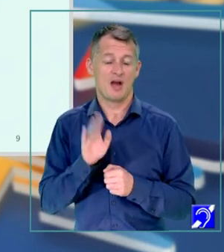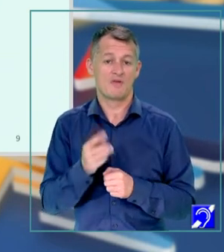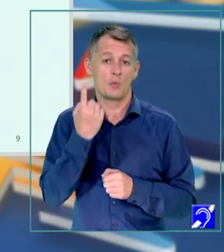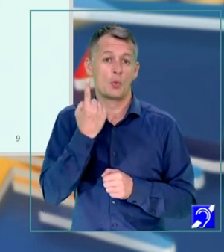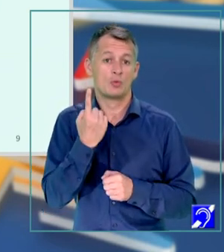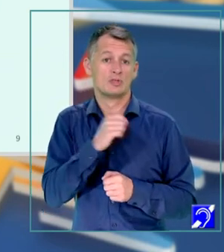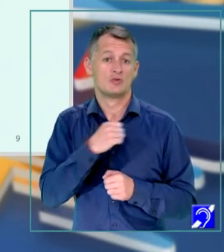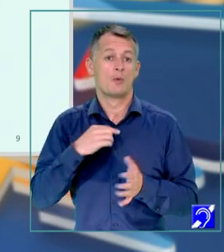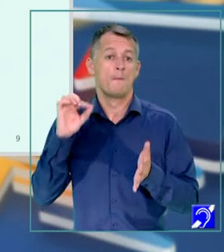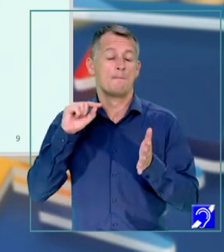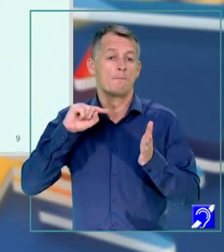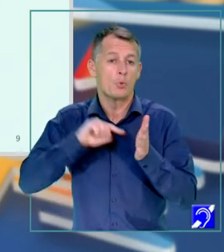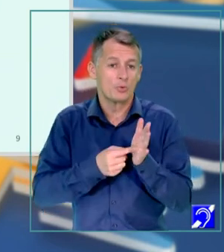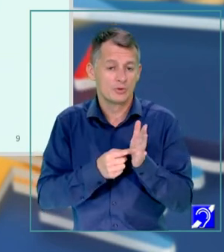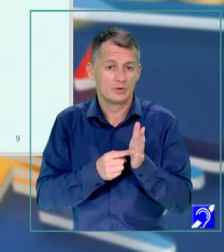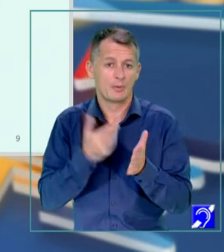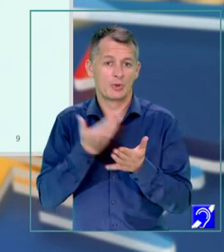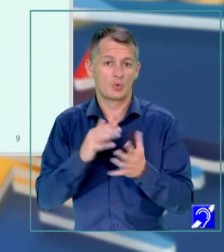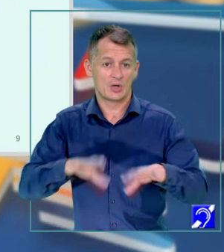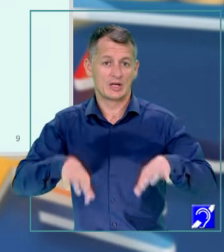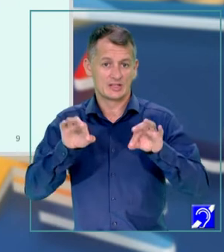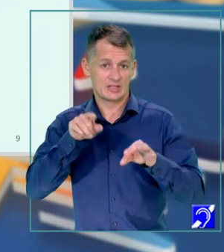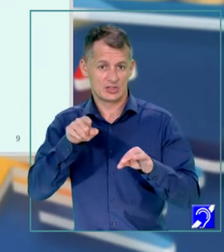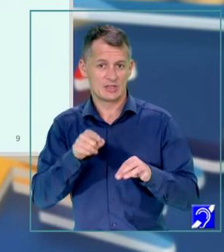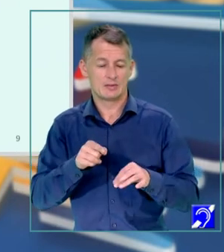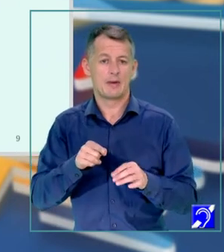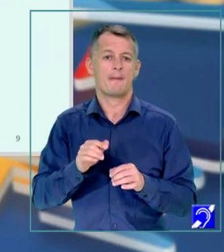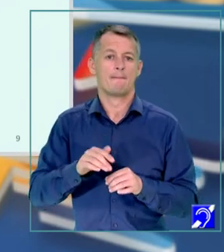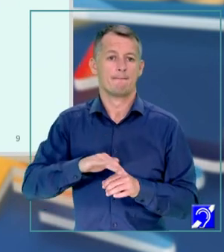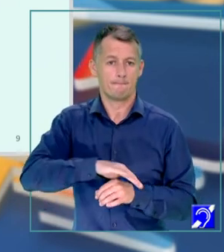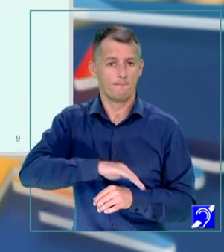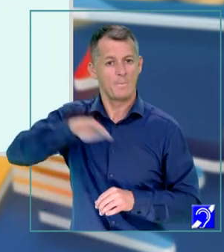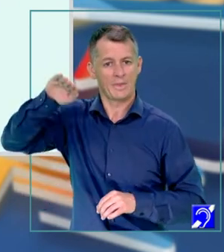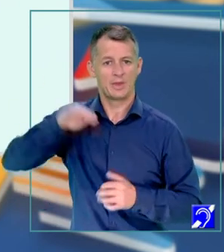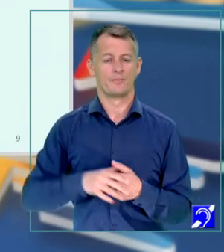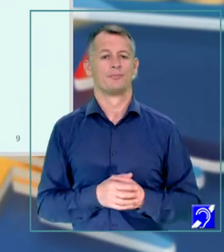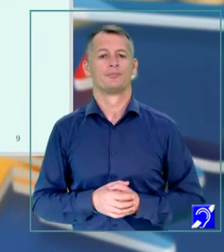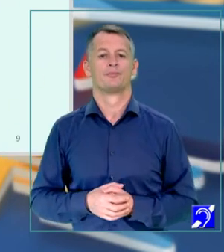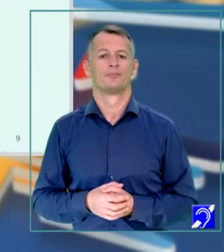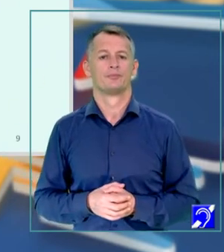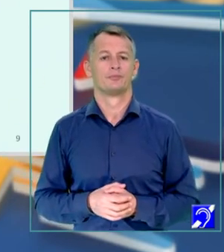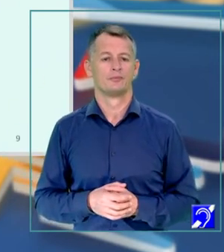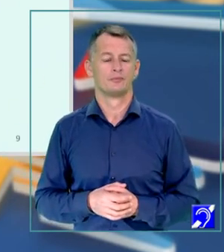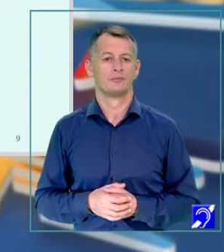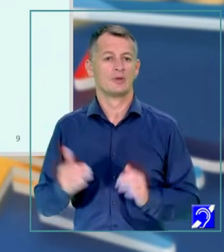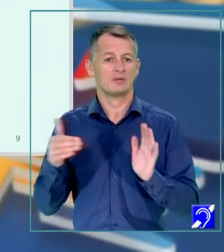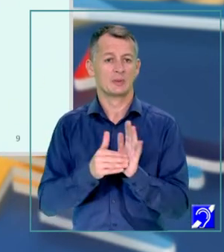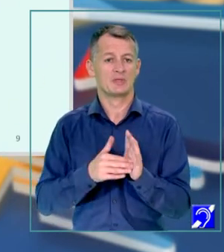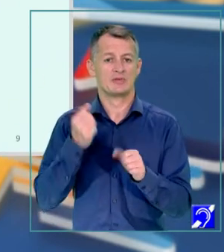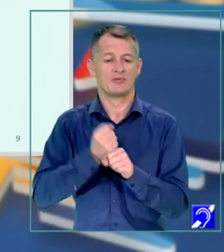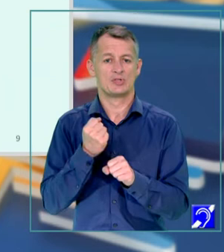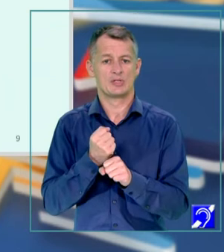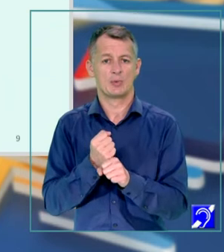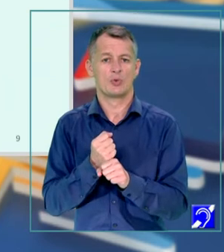dispoziție pentru determinarea acestei plante sau a dreptei de fapt tangentă la cerc suntem nevoiți să facem